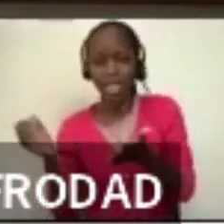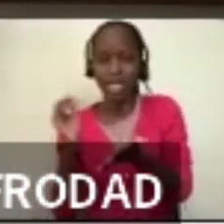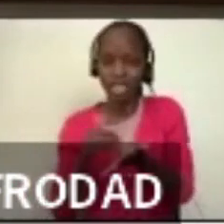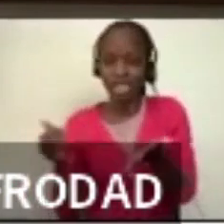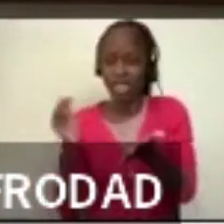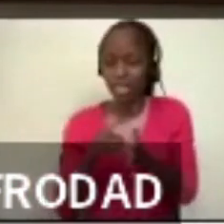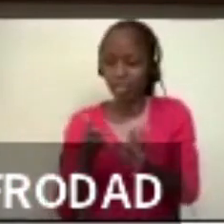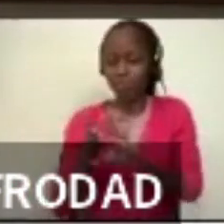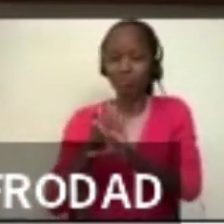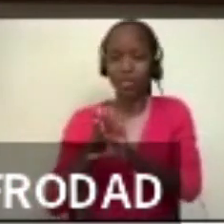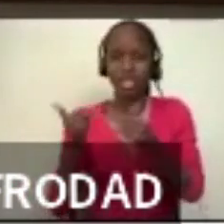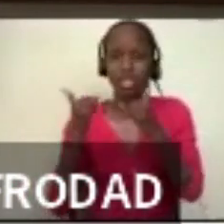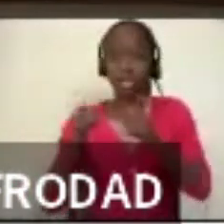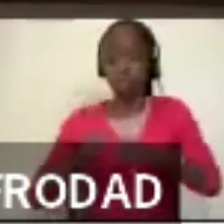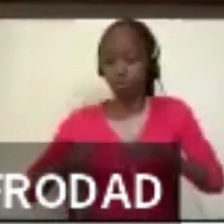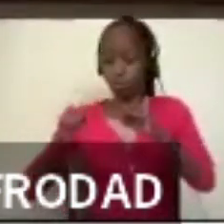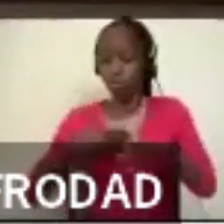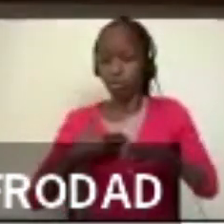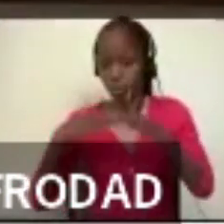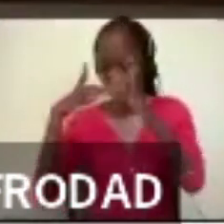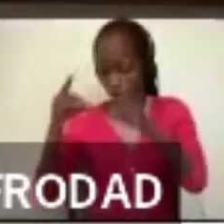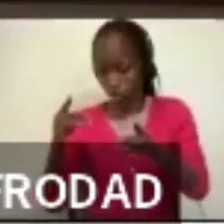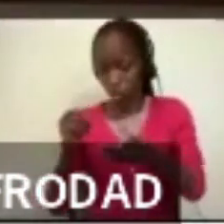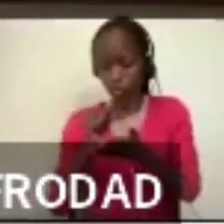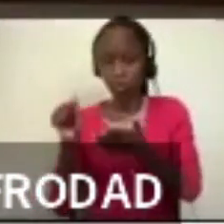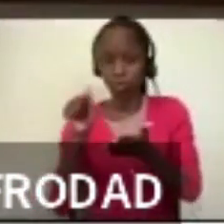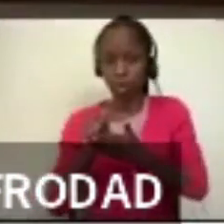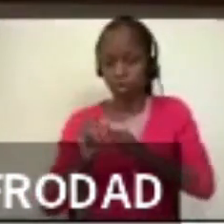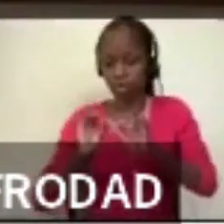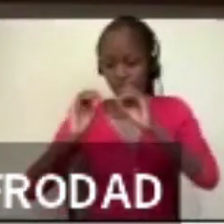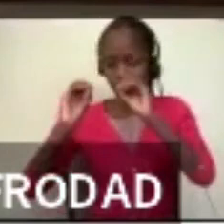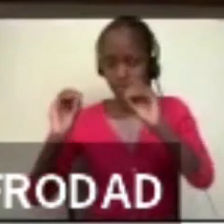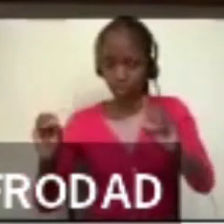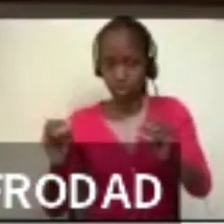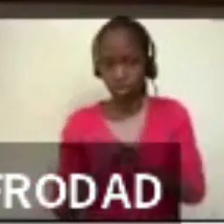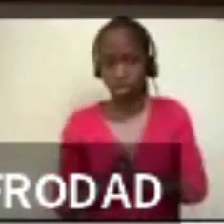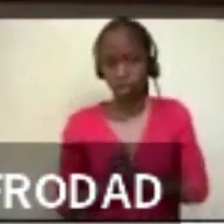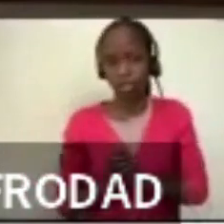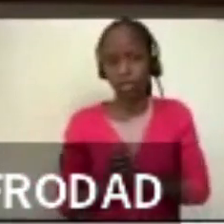plus le publier. Juste voilà, pour des raisons, ça dépend.